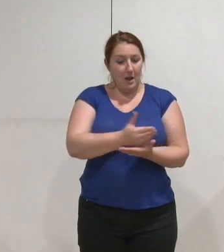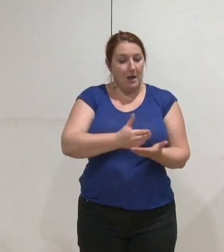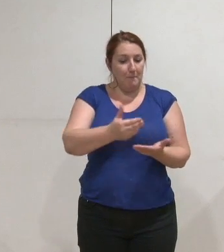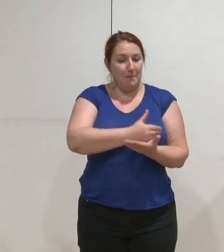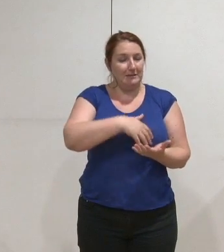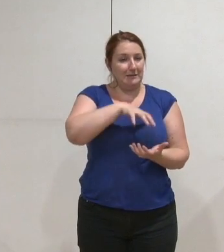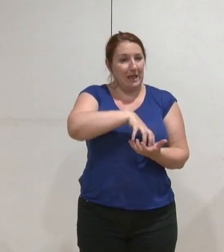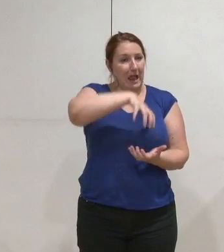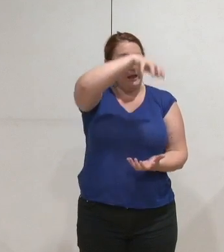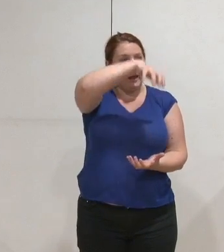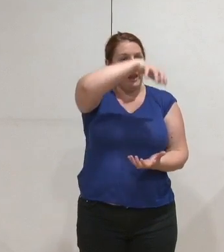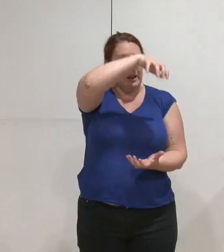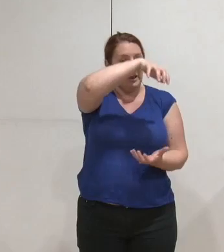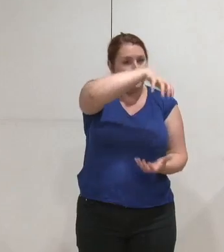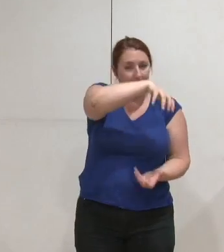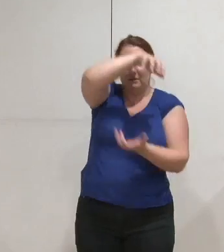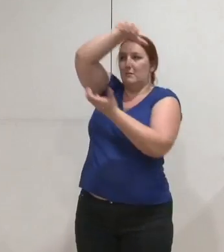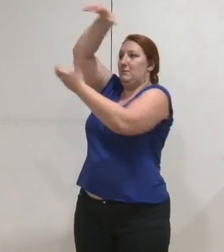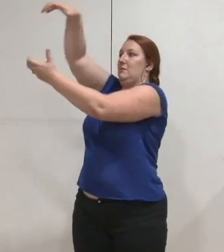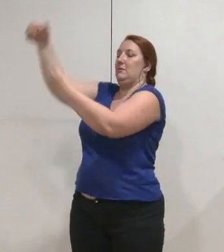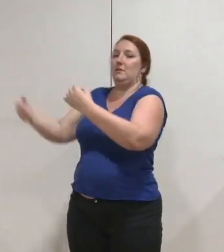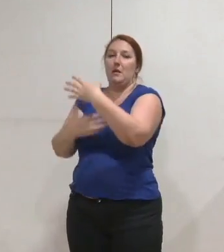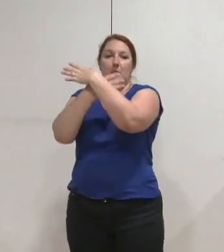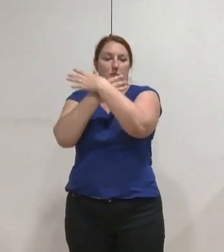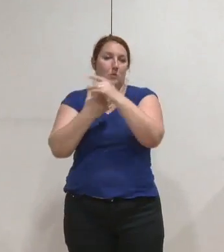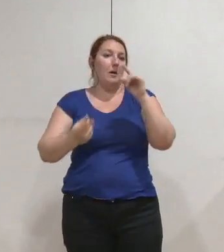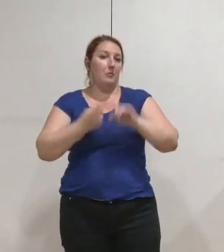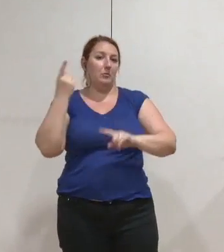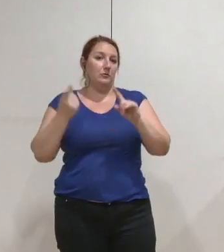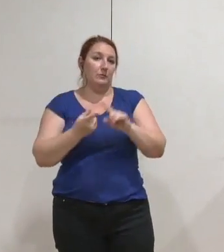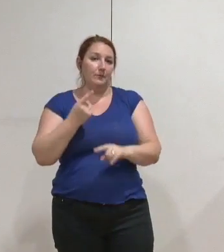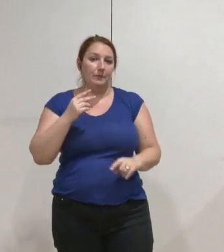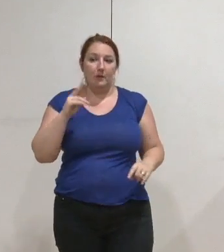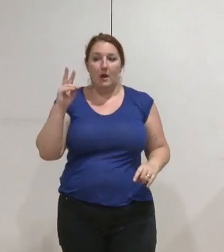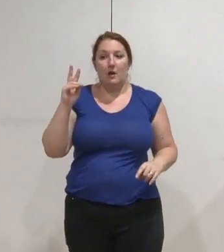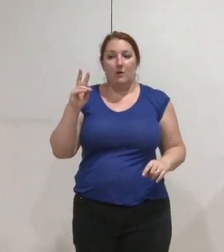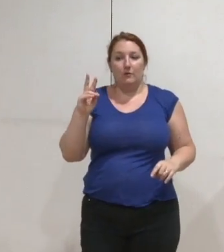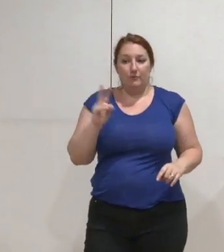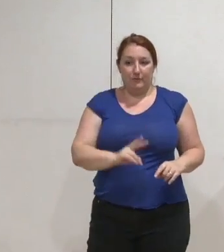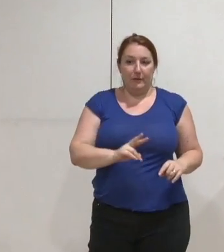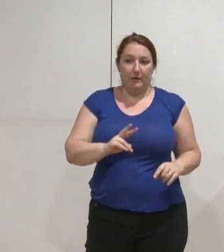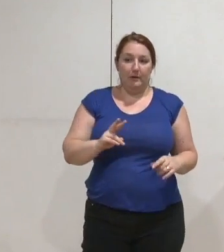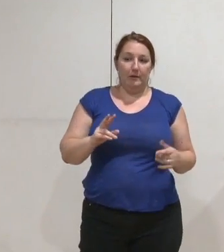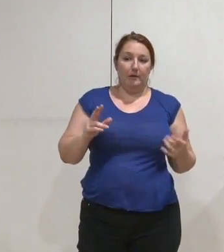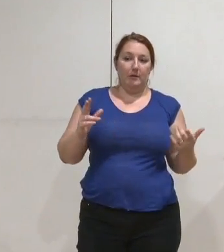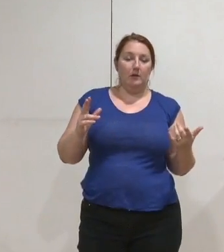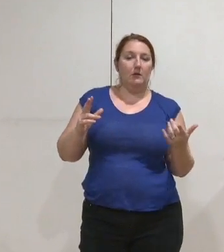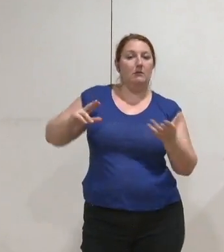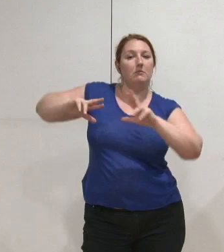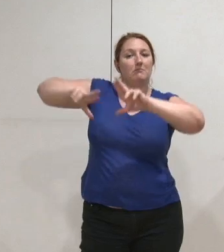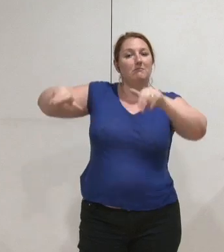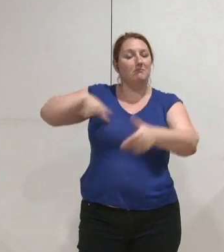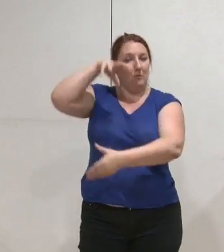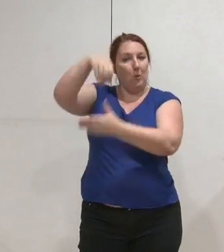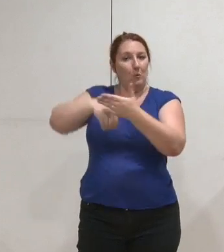est transférer à la Métro alors certes ce sera pris en compte dans la cllète mais c'est vrai que ça a un